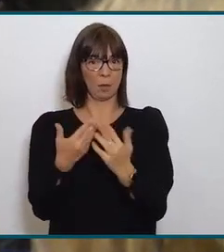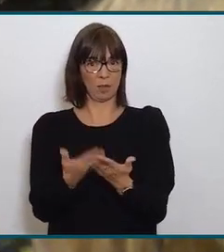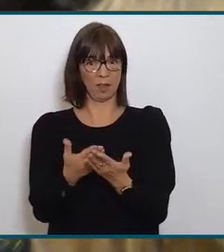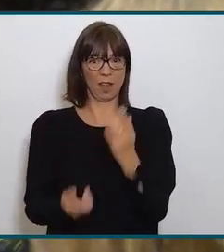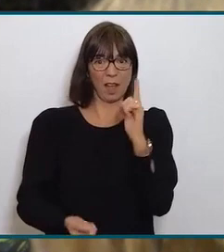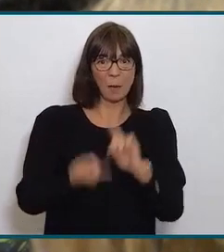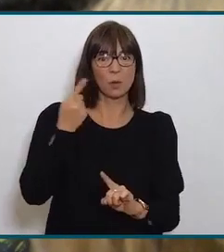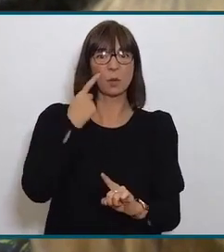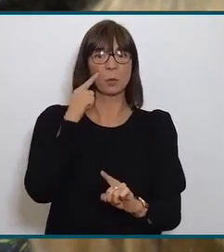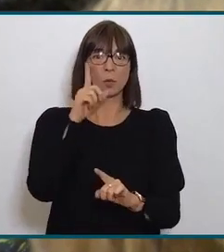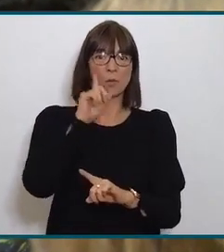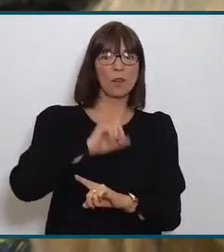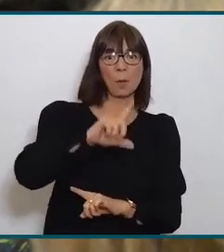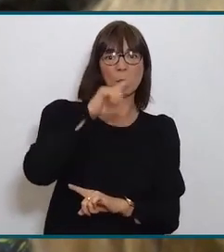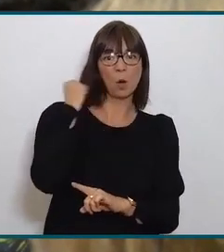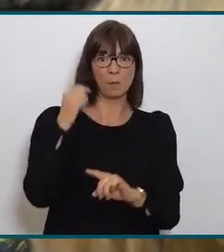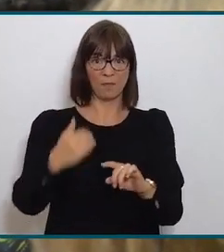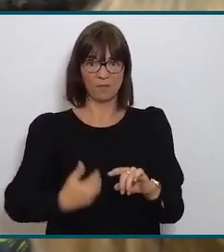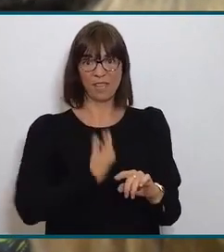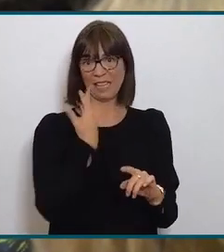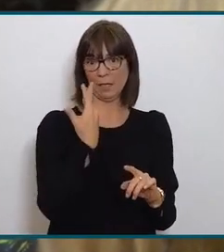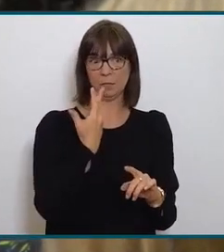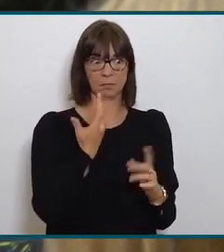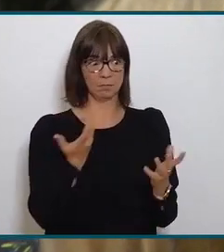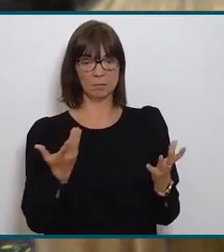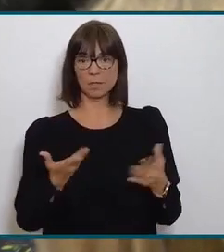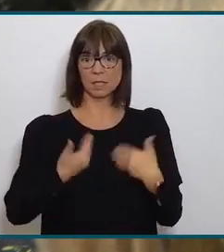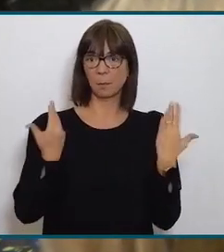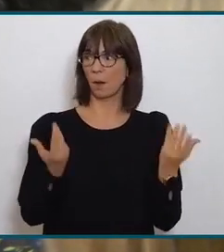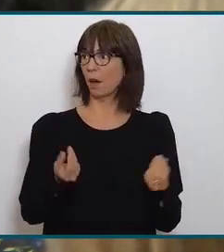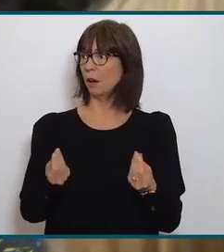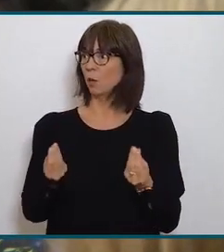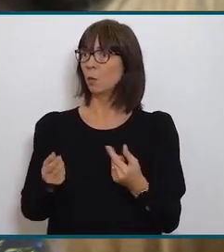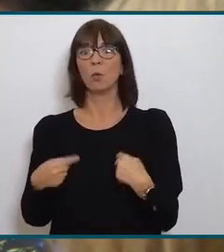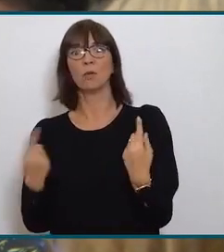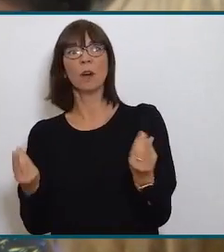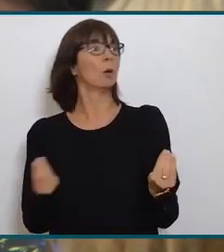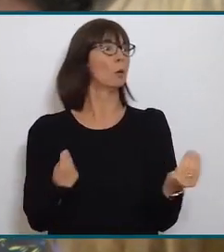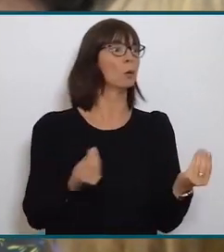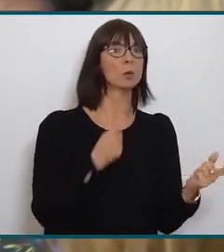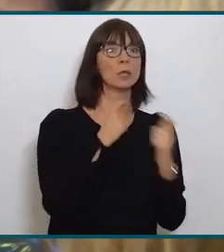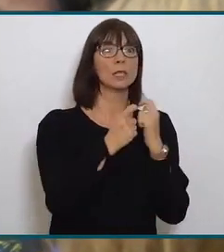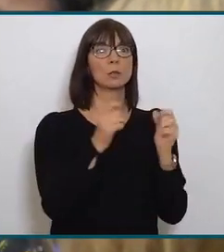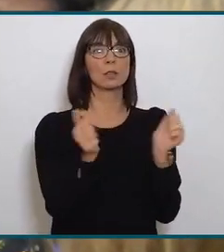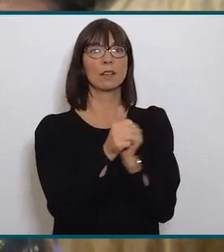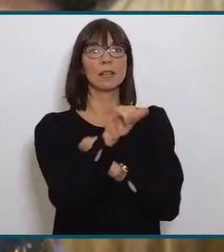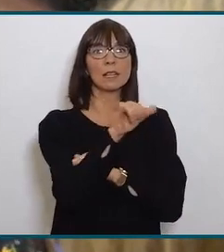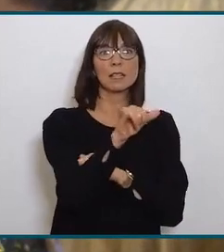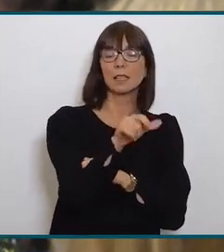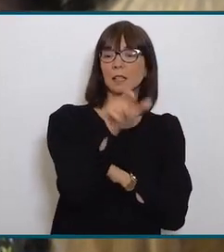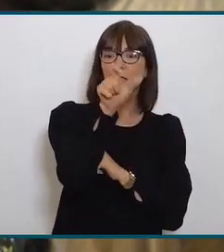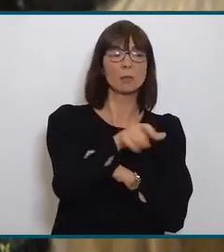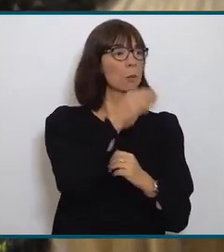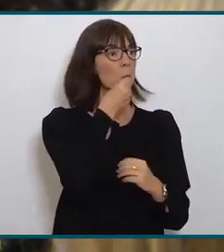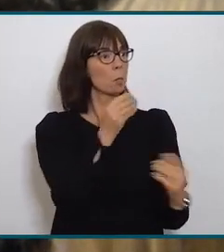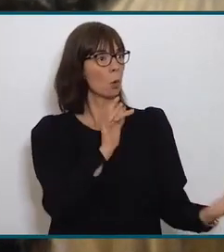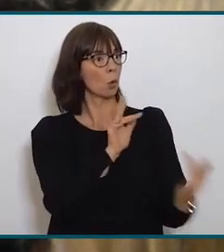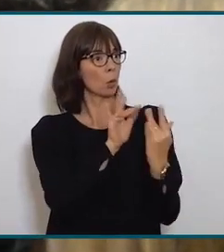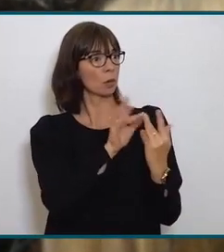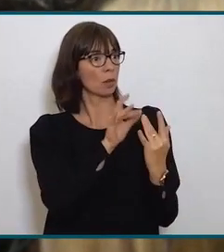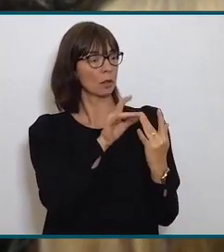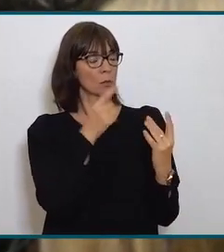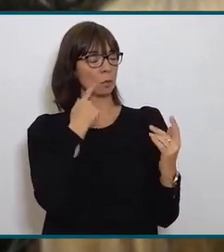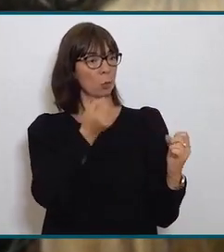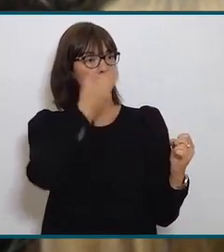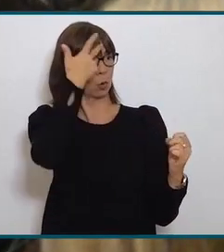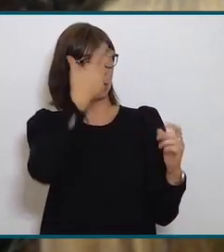femmes, pour les hommes qui sont des victimes et qui ne savent pas où aller, où se rendre, à qui parler, trouver les bons contacts afin de surmonter ces